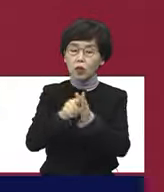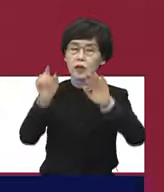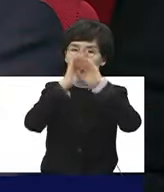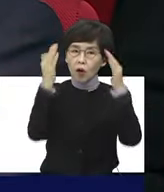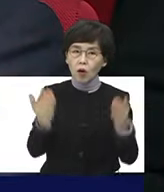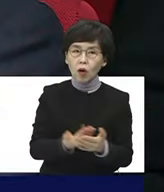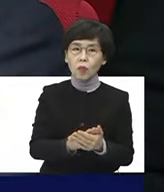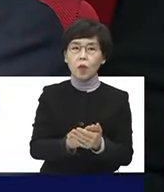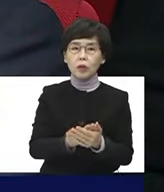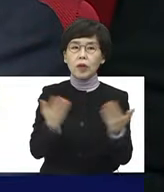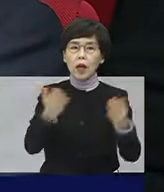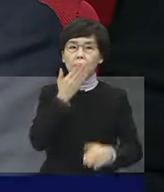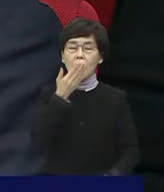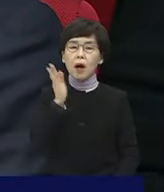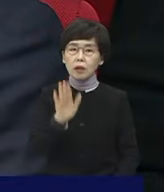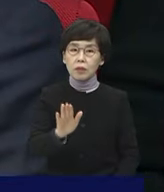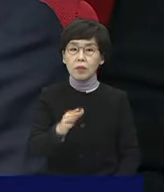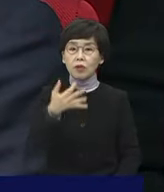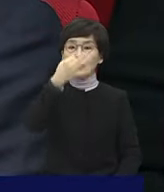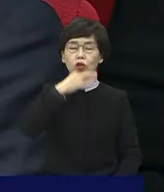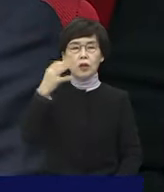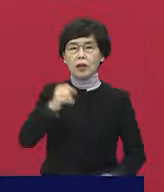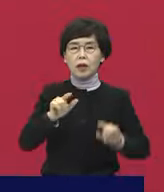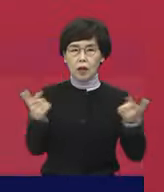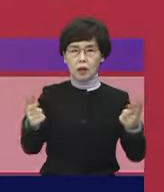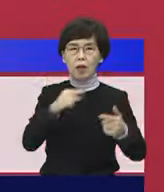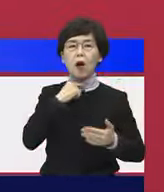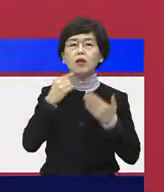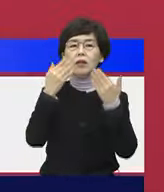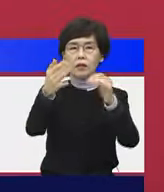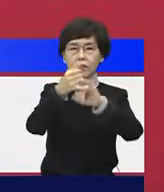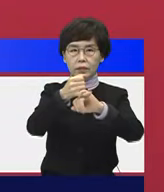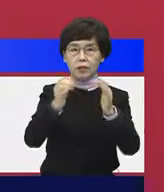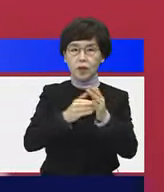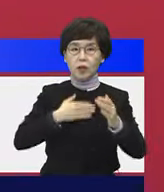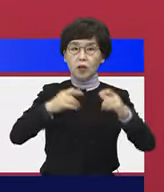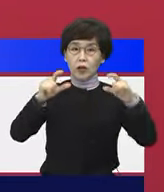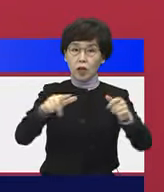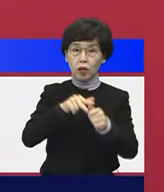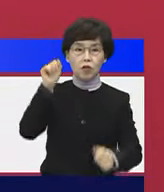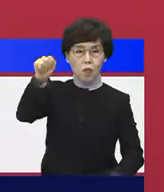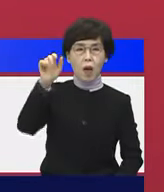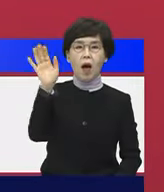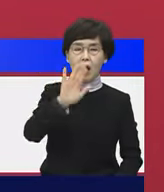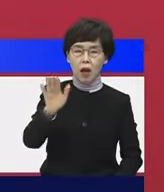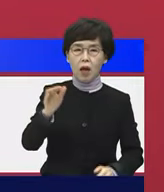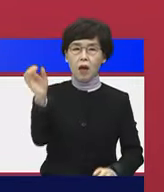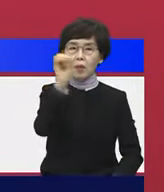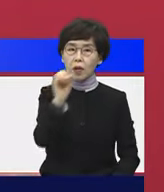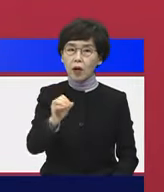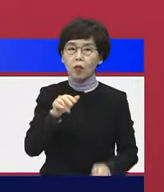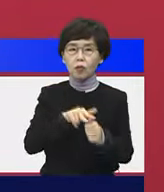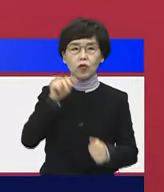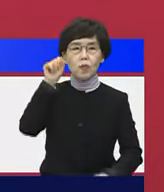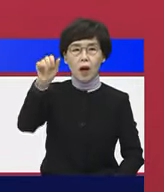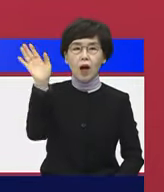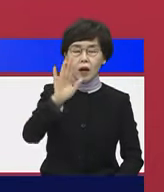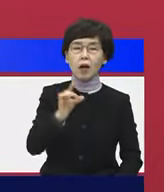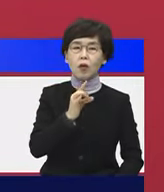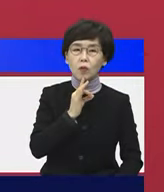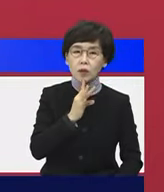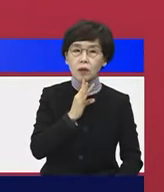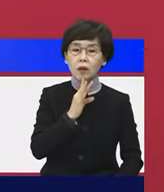가져가지 않겠다며 헌신을 약속했습니다. 저는 지역구에 출마하지 않겠습니다. 비례로도 출마하지 않겠습니다.